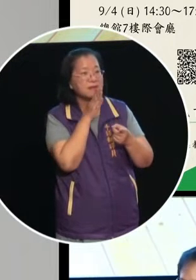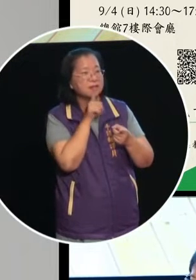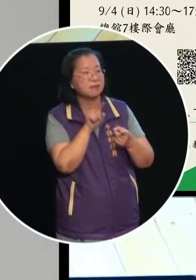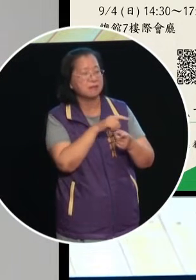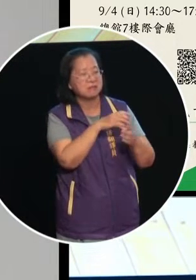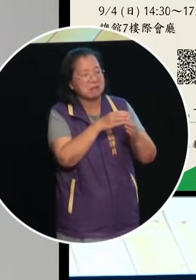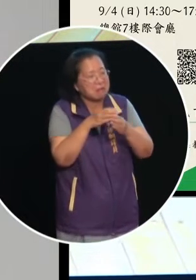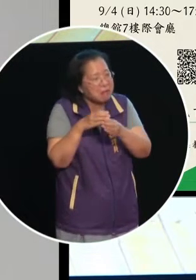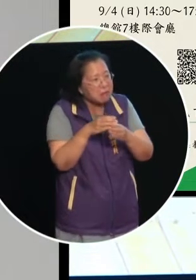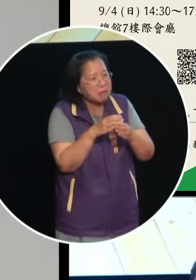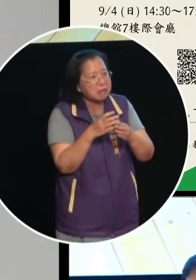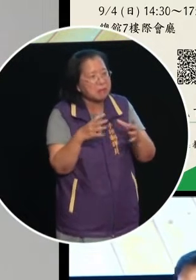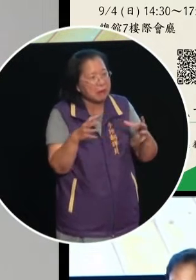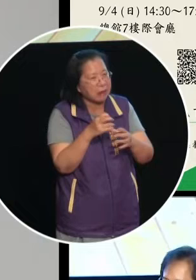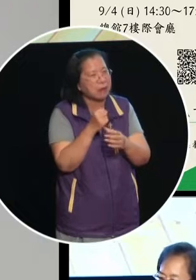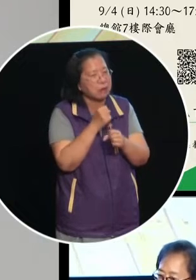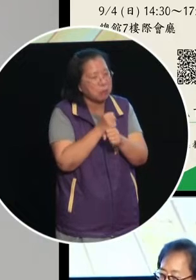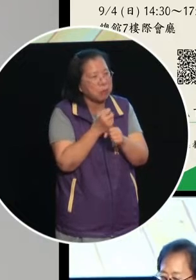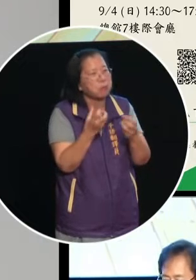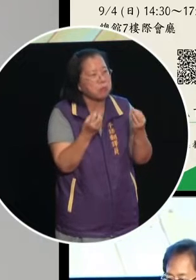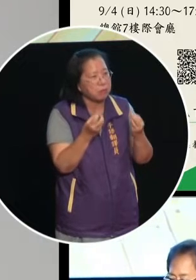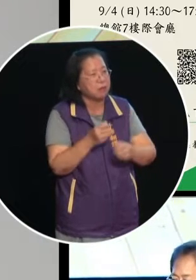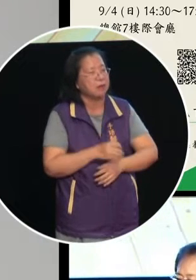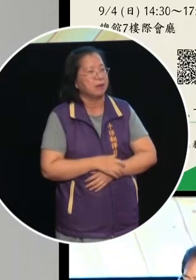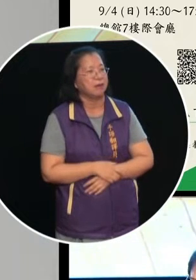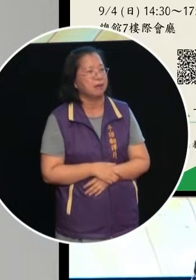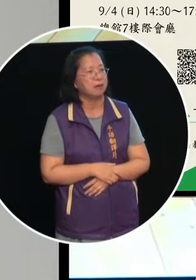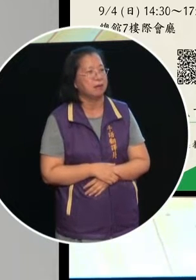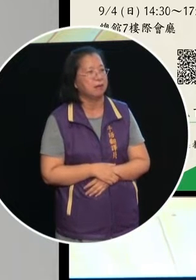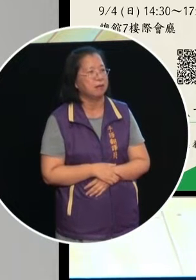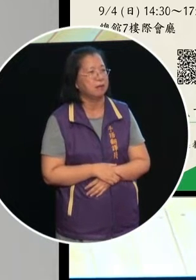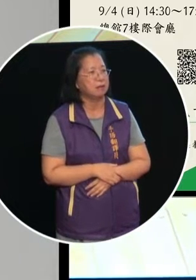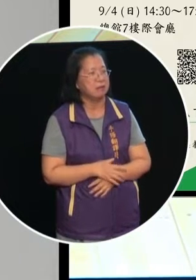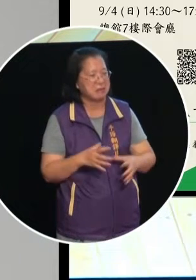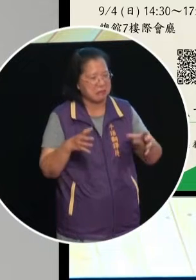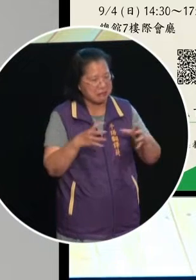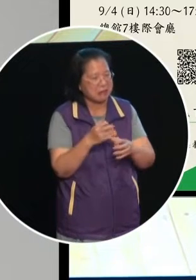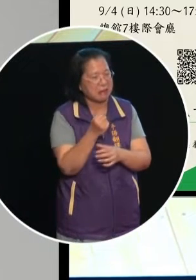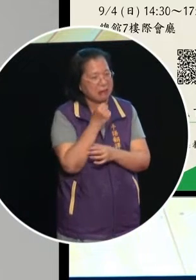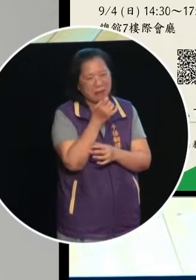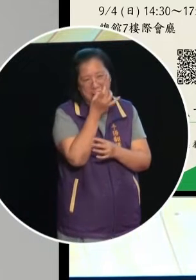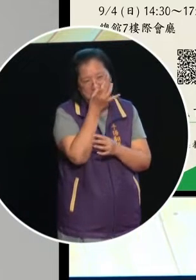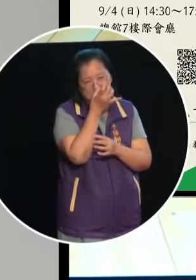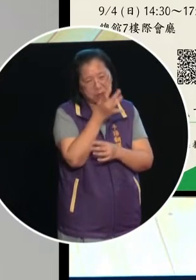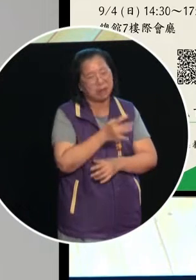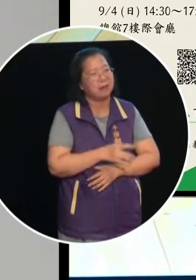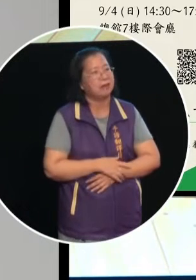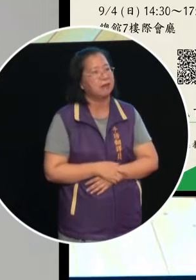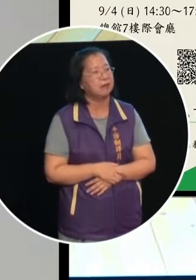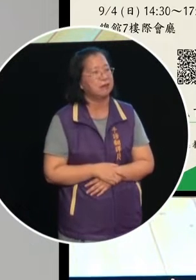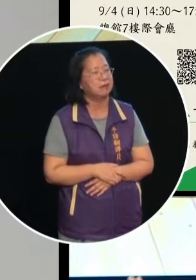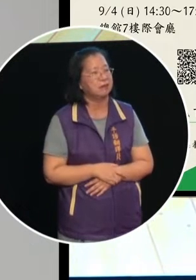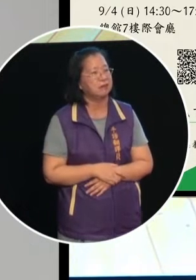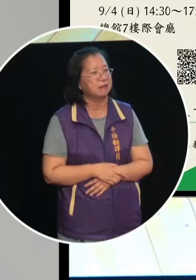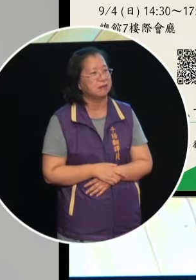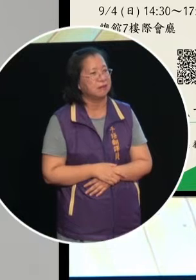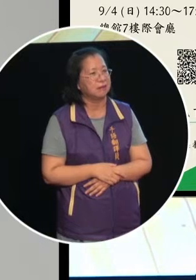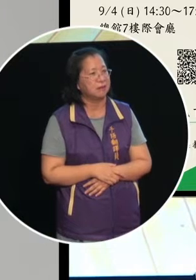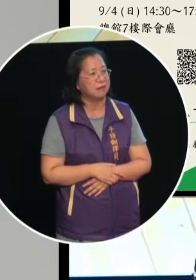结，所以是纷纷散散，没办法集合力量，变成这样子，也某种程度是